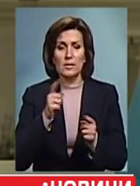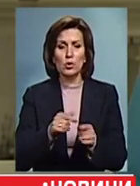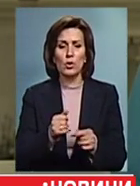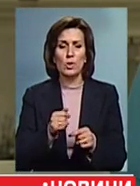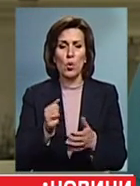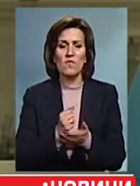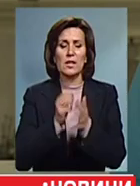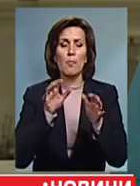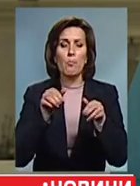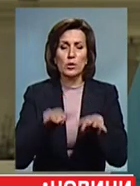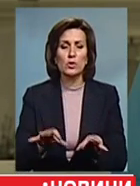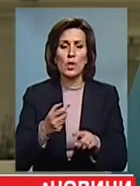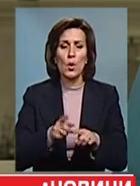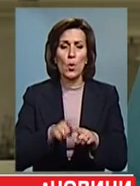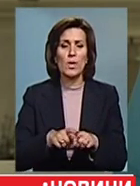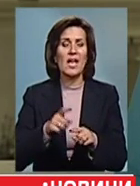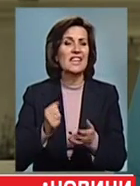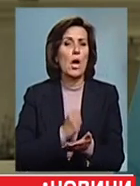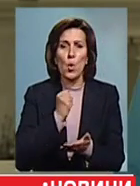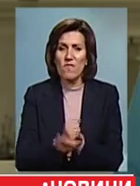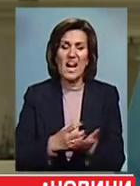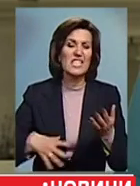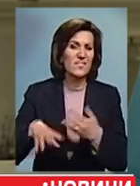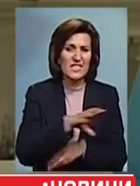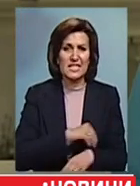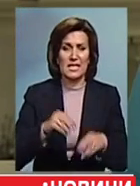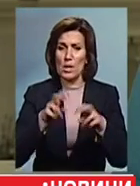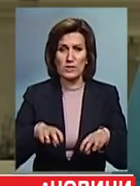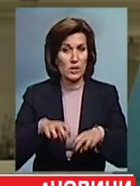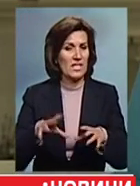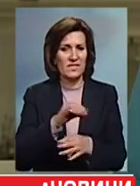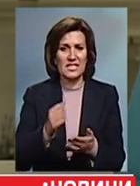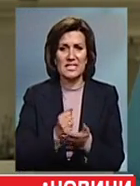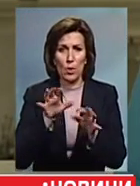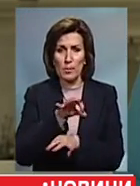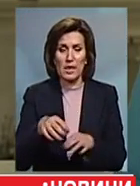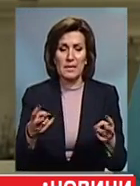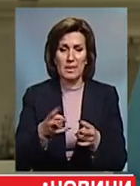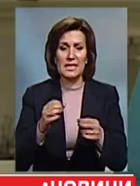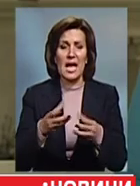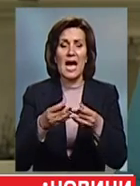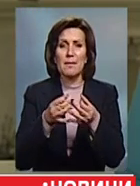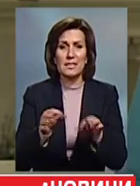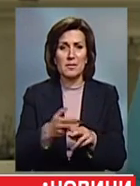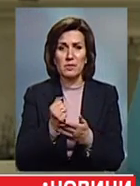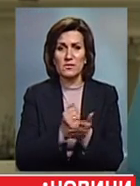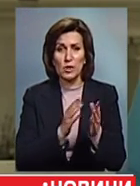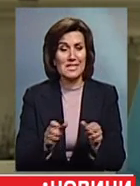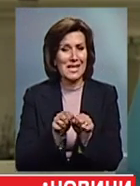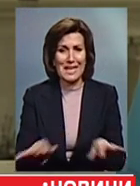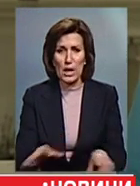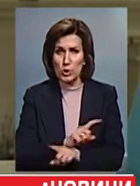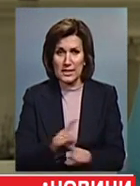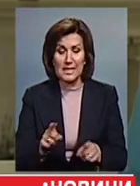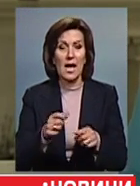сьогодні ухвалила постанову, за якою доки не ухвалить всі, не розгляне всі законопроекти, необхідні для лібералізації безвізового режиму, не